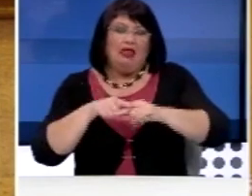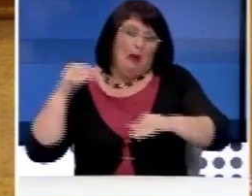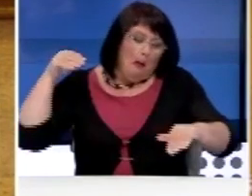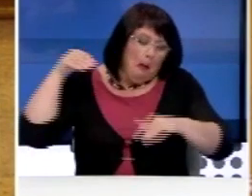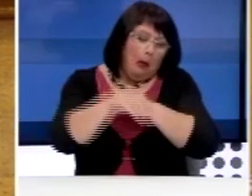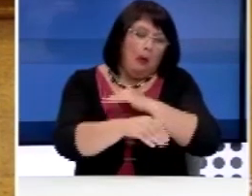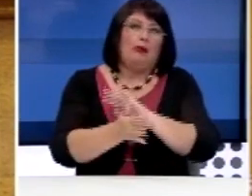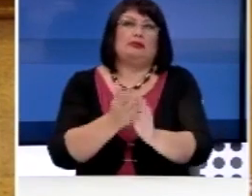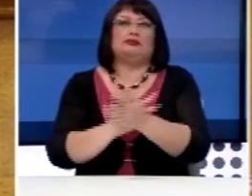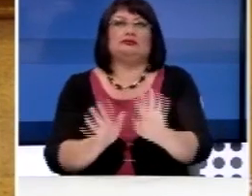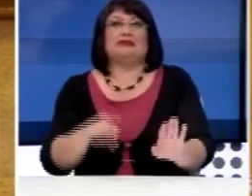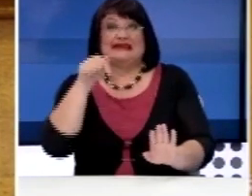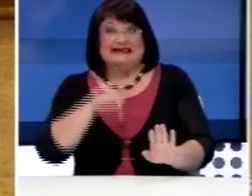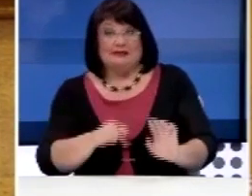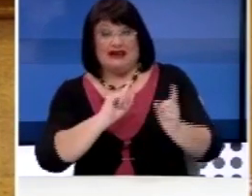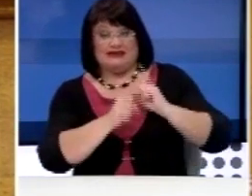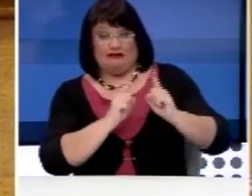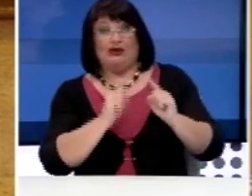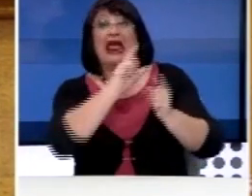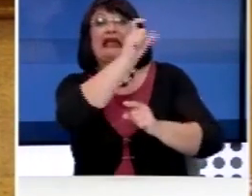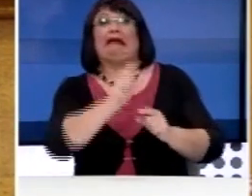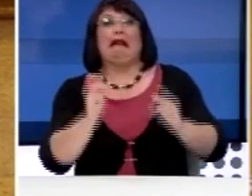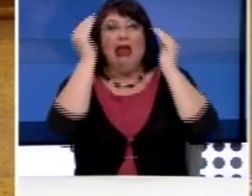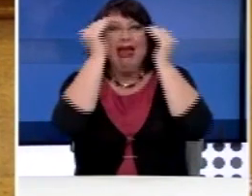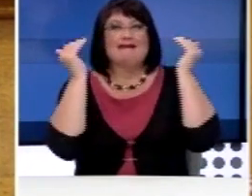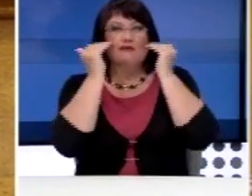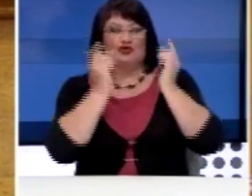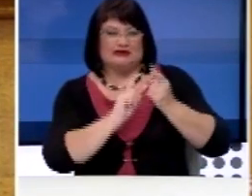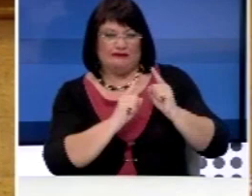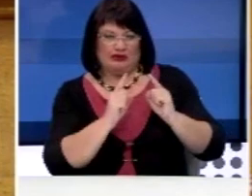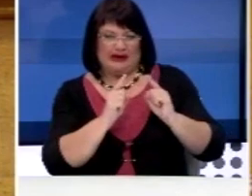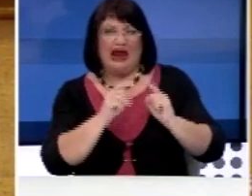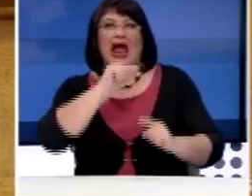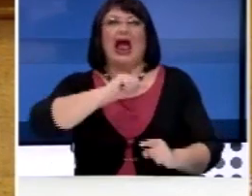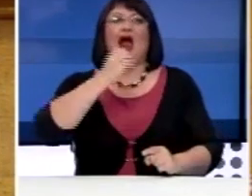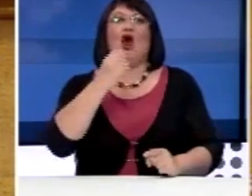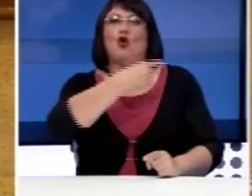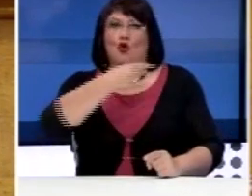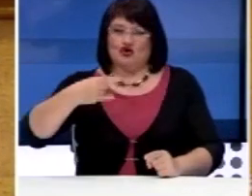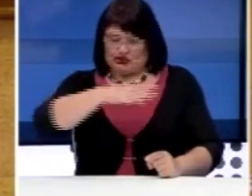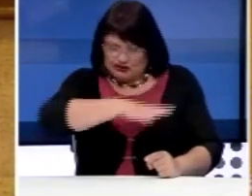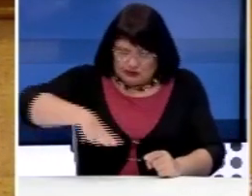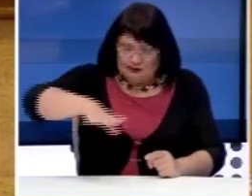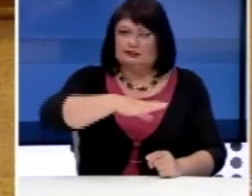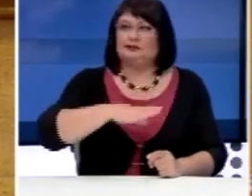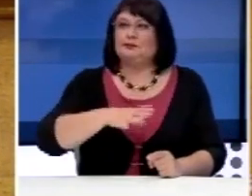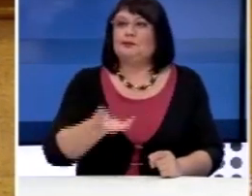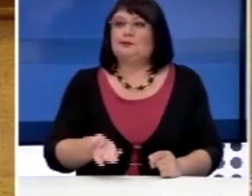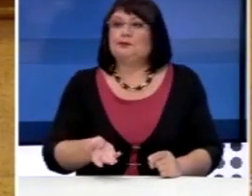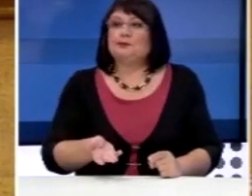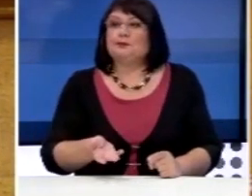οι σημερινές συμφωνίες με την Ιταλία και την Αίγυπτο για την οριοθέτηση των θαλάσσιων ζωνών, τις